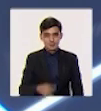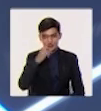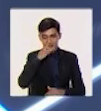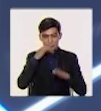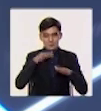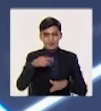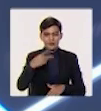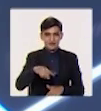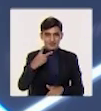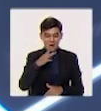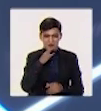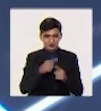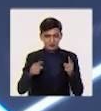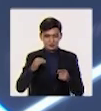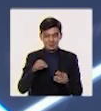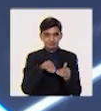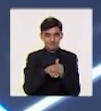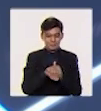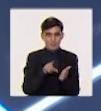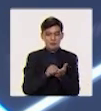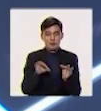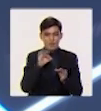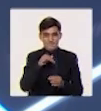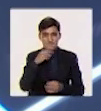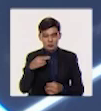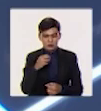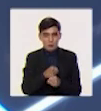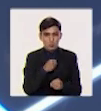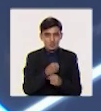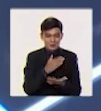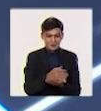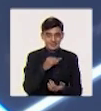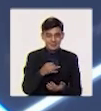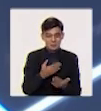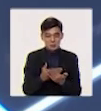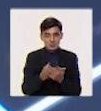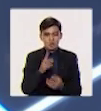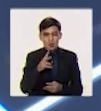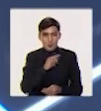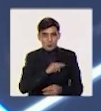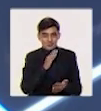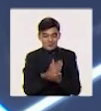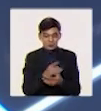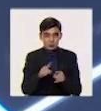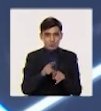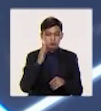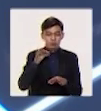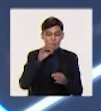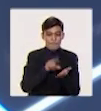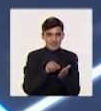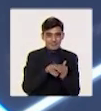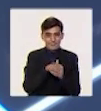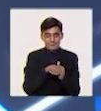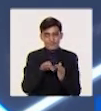Қазақстанда 22 жылдан бері жинақтаушы зейнетақы жүйесі жұмыс істеп келеді. Яғни жұмыспен қамтылған азаматтар болашақ зейнетақысы үшін